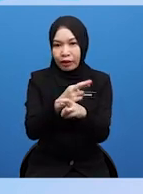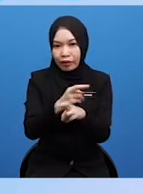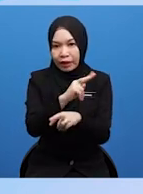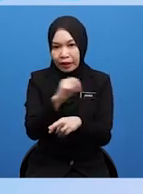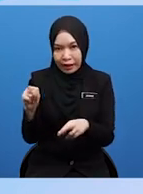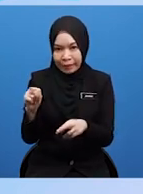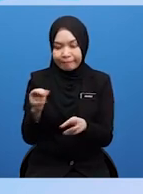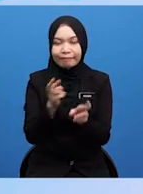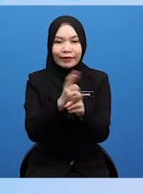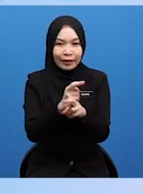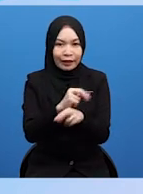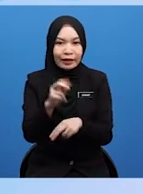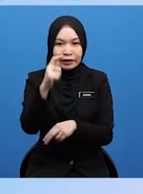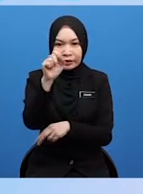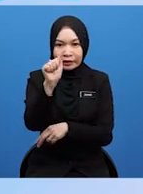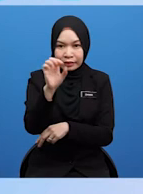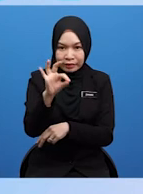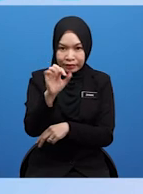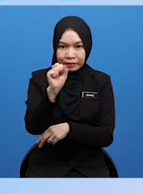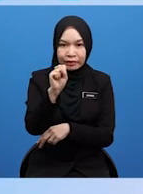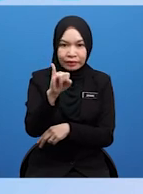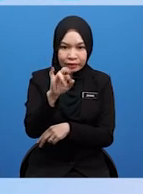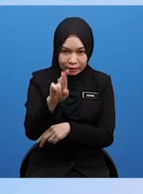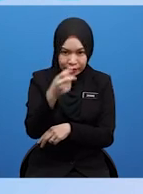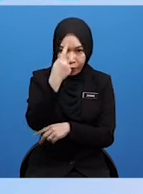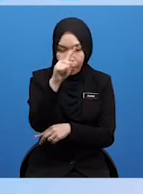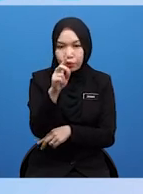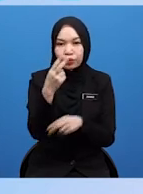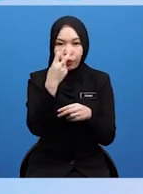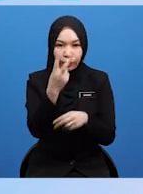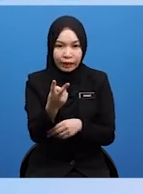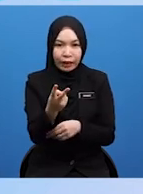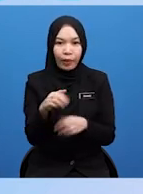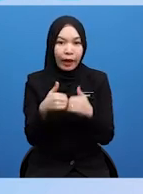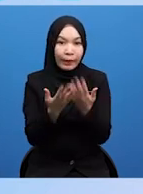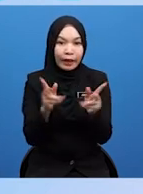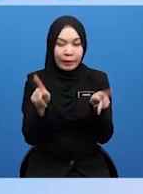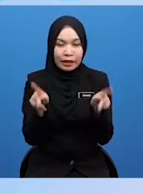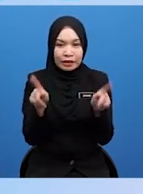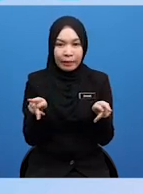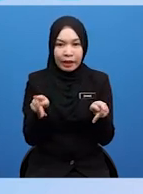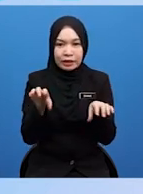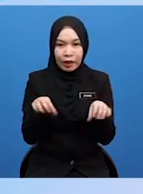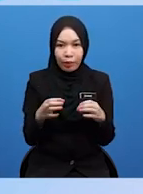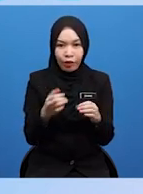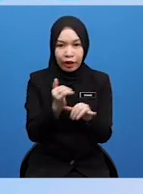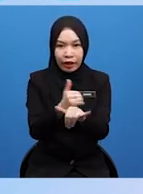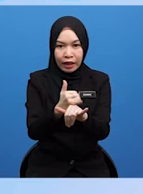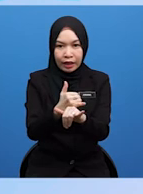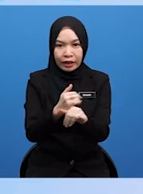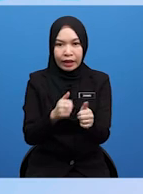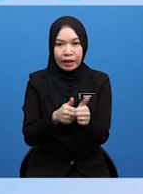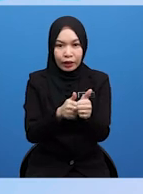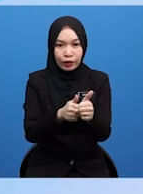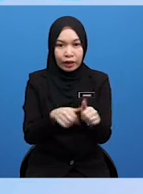pentaksiran untuk melihat kebolehan Plaza menghasilkan karya mengikuti proses yang sesuai melibatkannya penyediaan